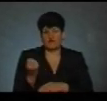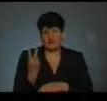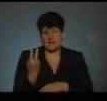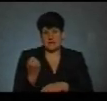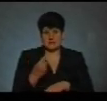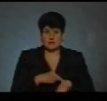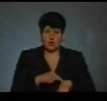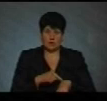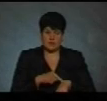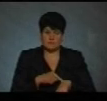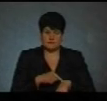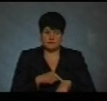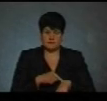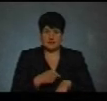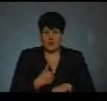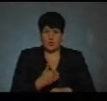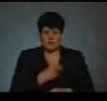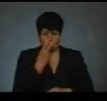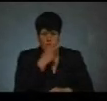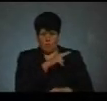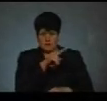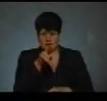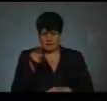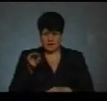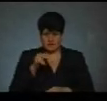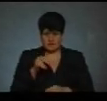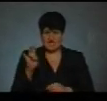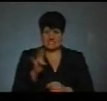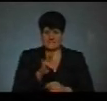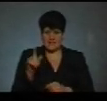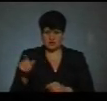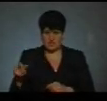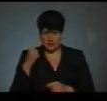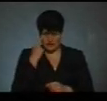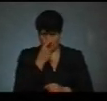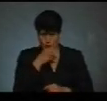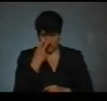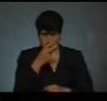12-ї, все-таки я хотів подивитися деяким священнослужителям в очі,